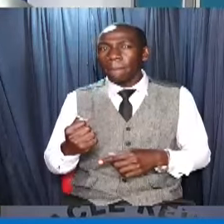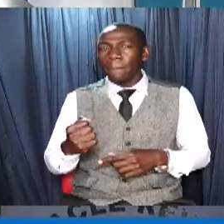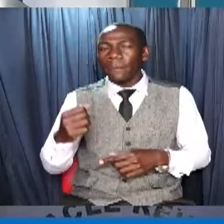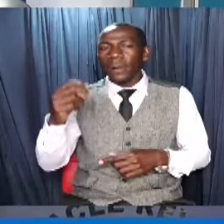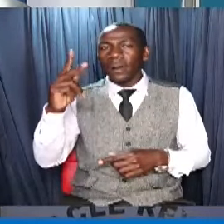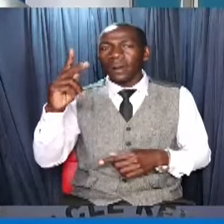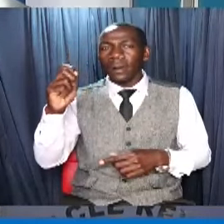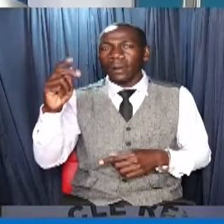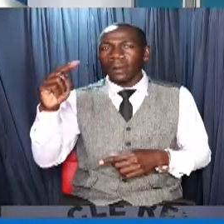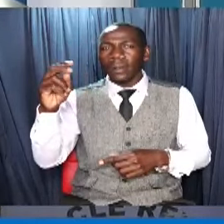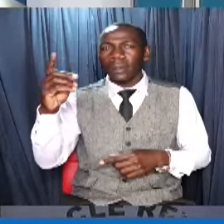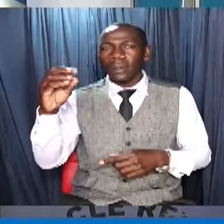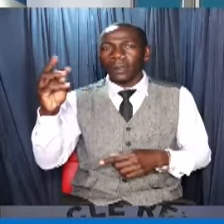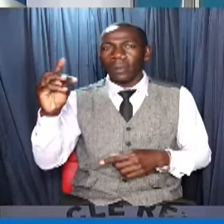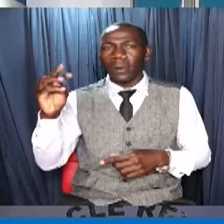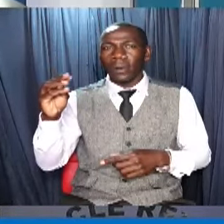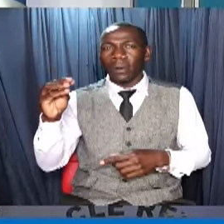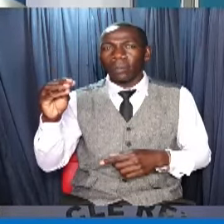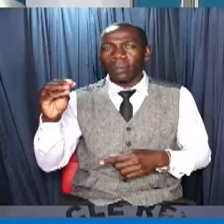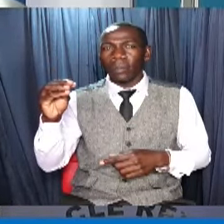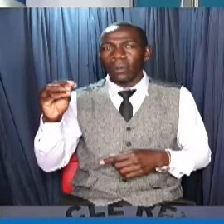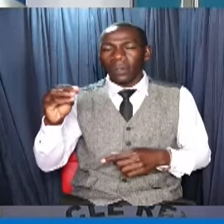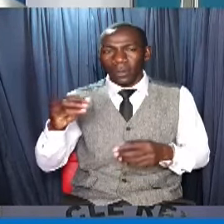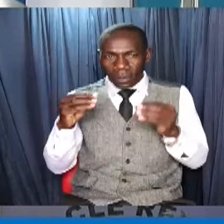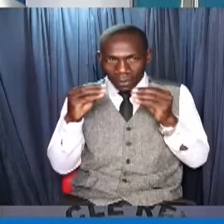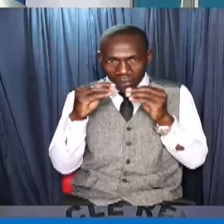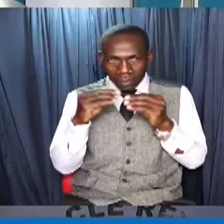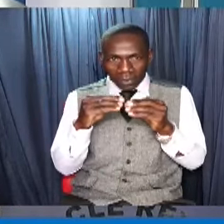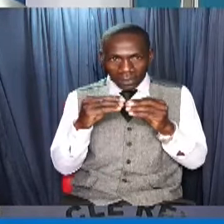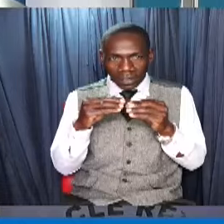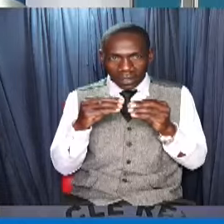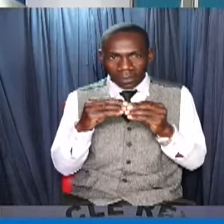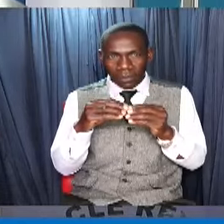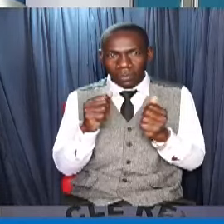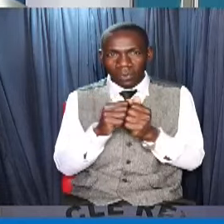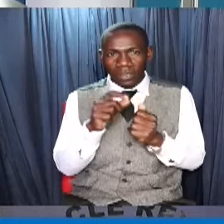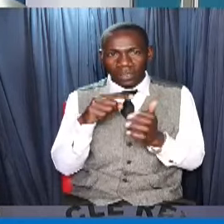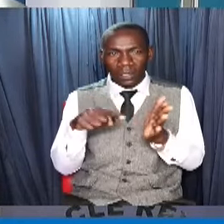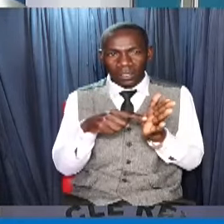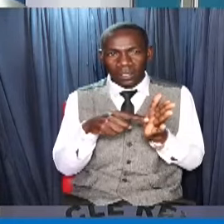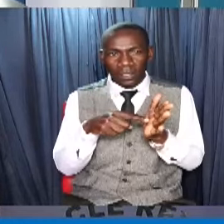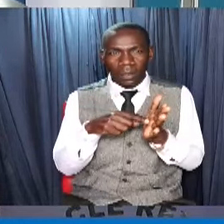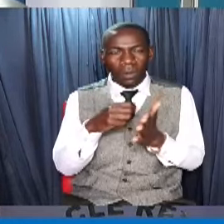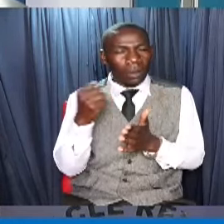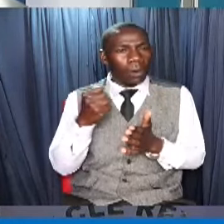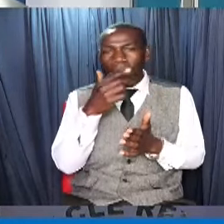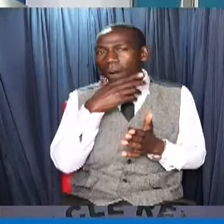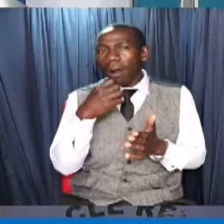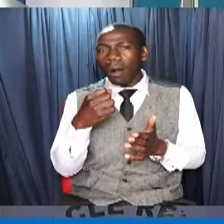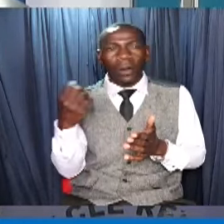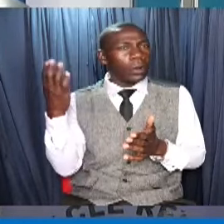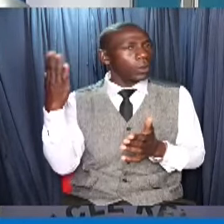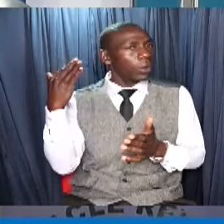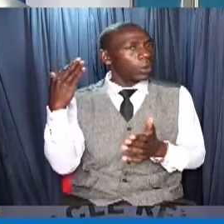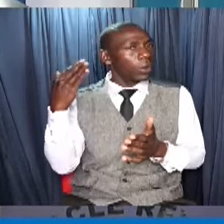Kadama. And Kadam. And then njama na huyu. You have to go for a meeting. Hata zamani walikuwa wanajua kuna dhambi.